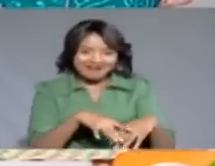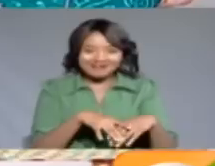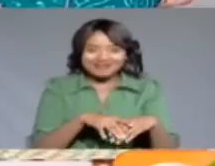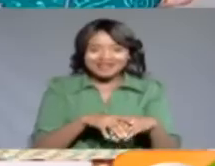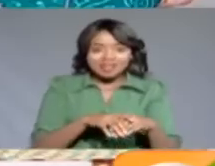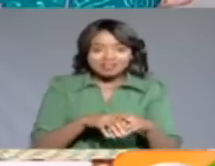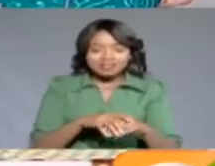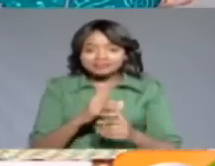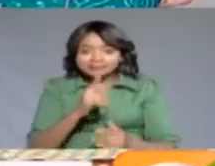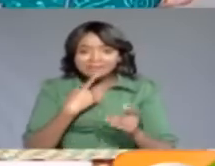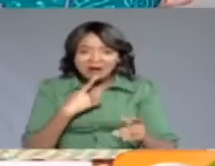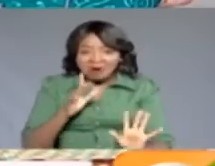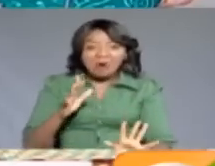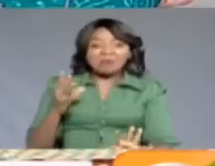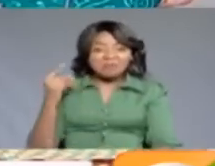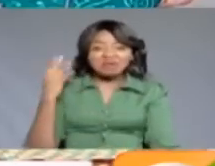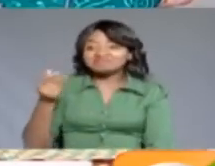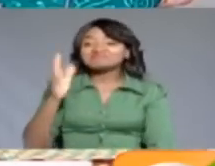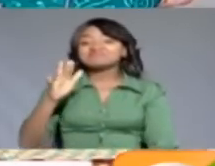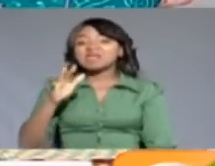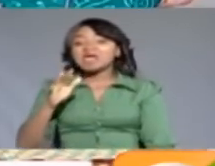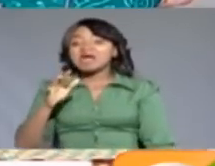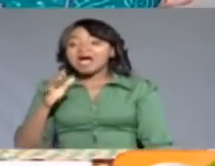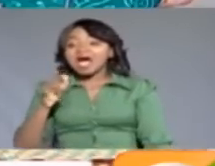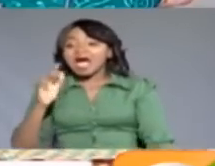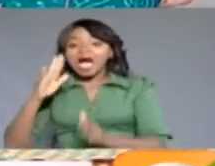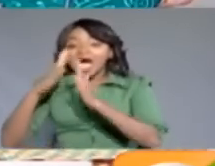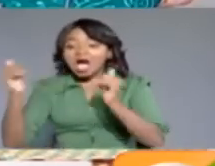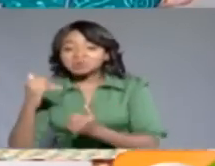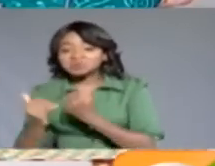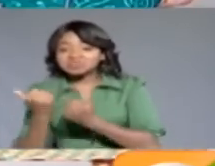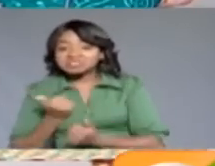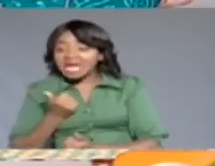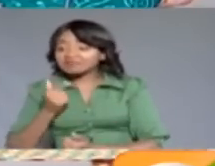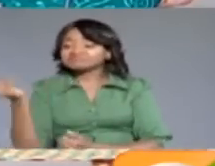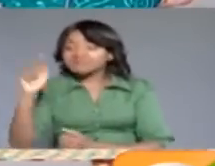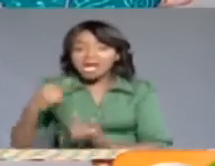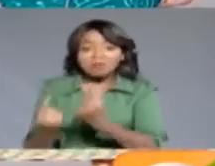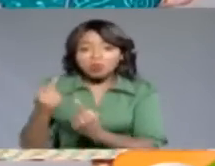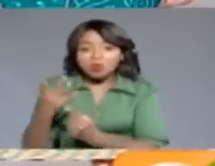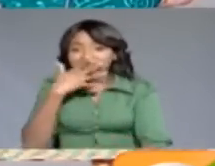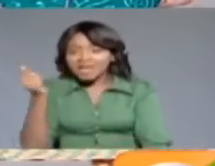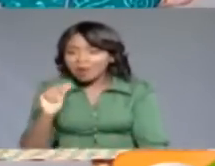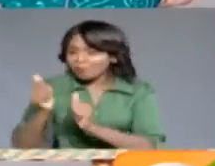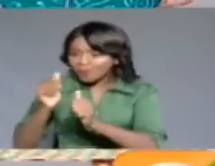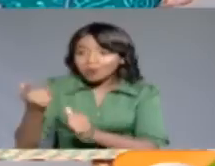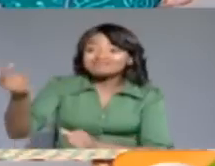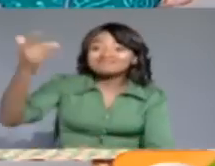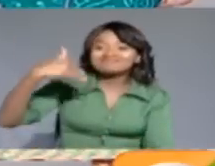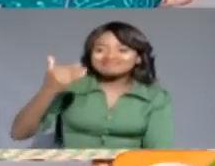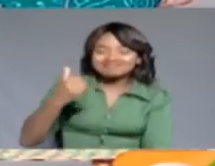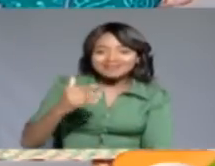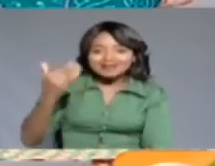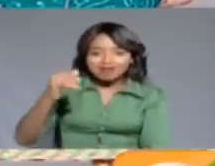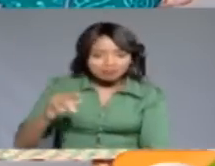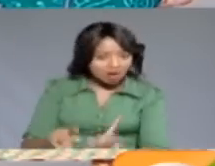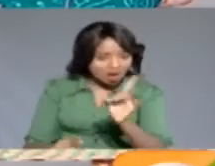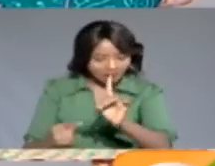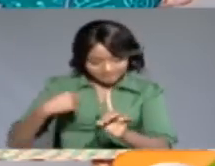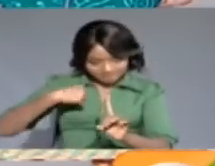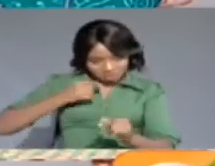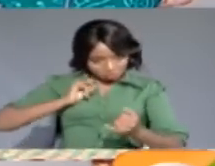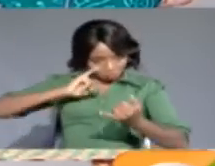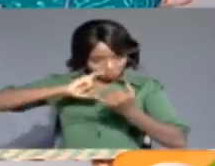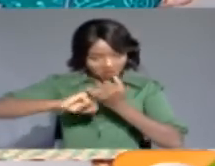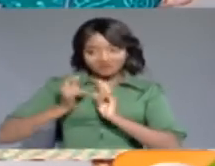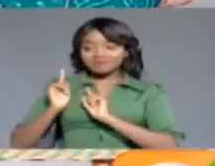anajua kupika pilau vizuri. Anti, hebu tupikie pilau. Bwana ataenda. Wewe mwenyewe ingia jikoni uandae utengeze kachumbari